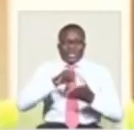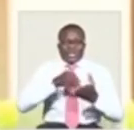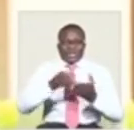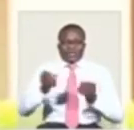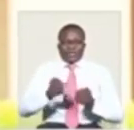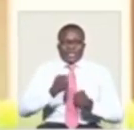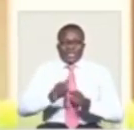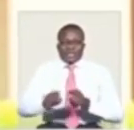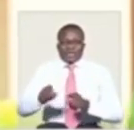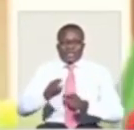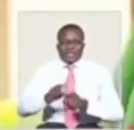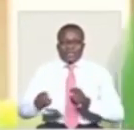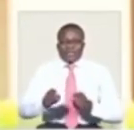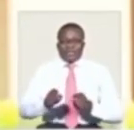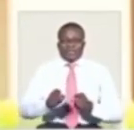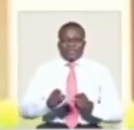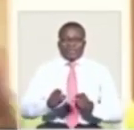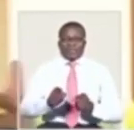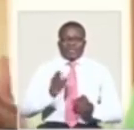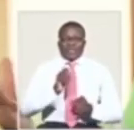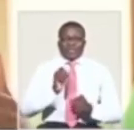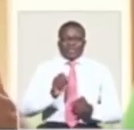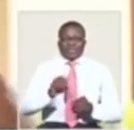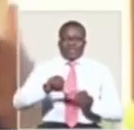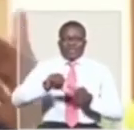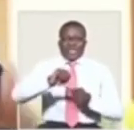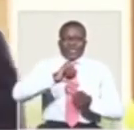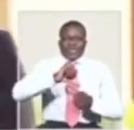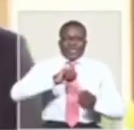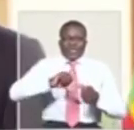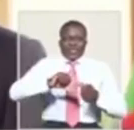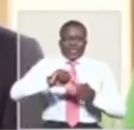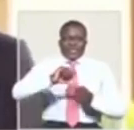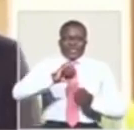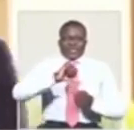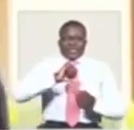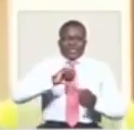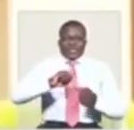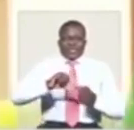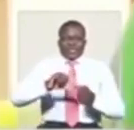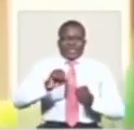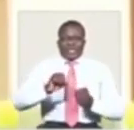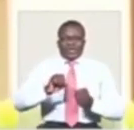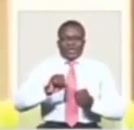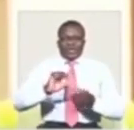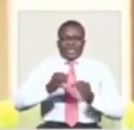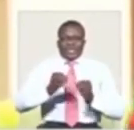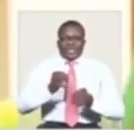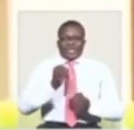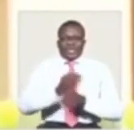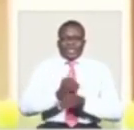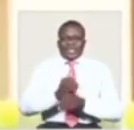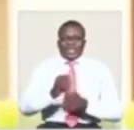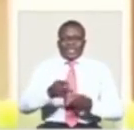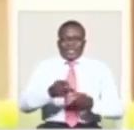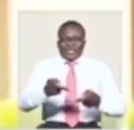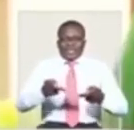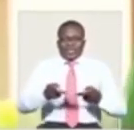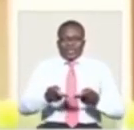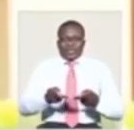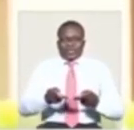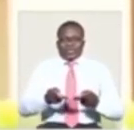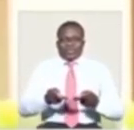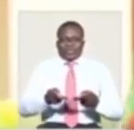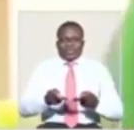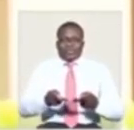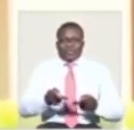à l'est du Congo, so le sud à l'Ouganda, etc. etc. Nous avons une coopération